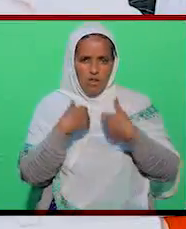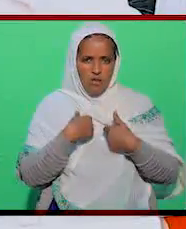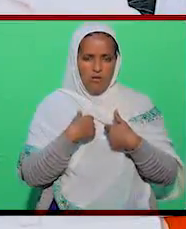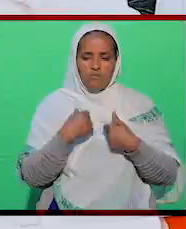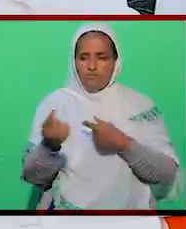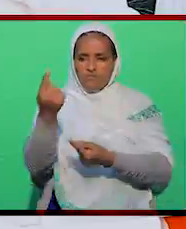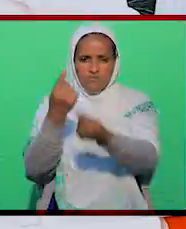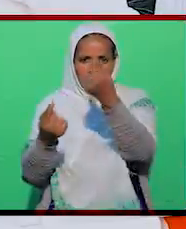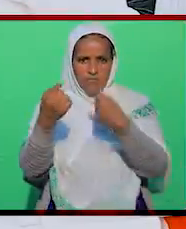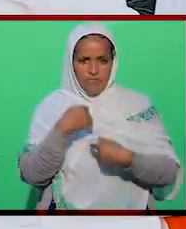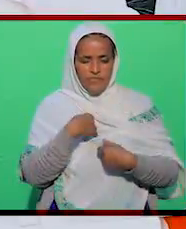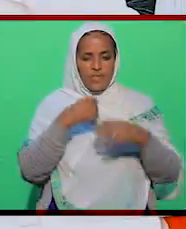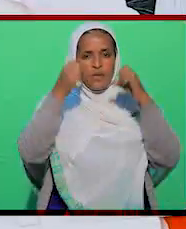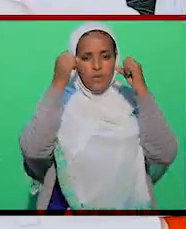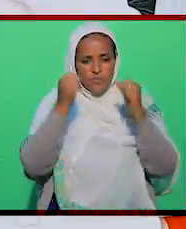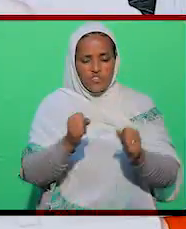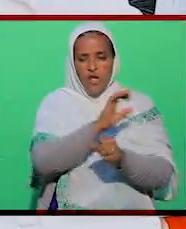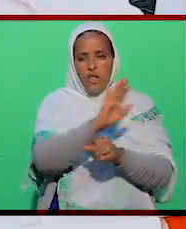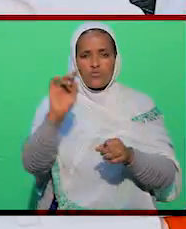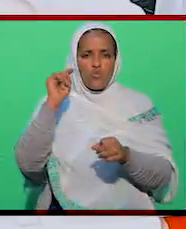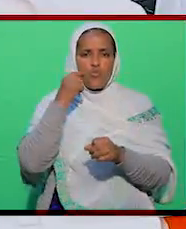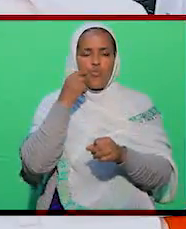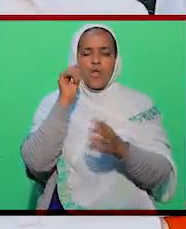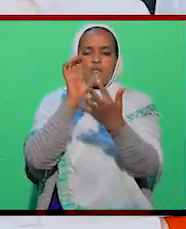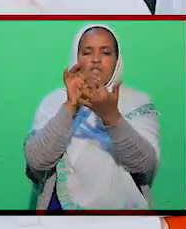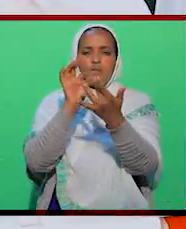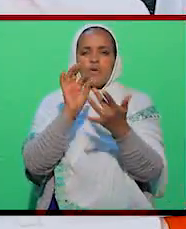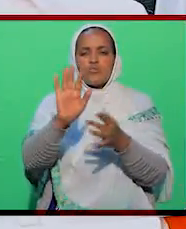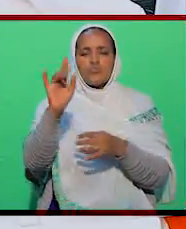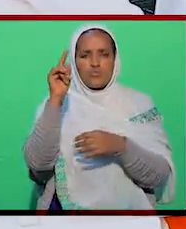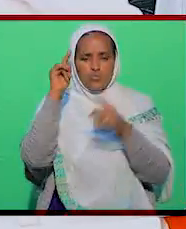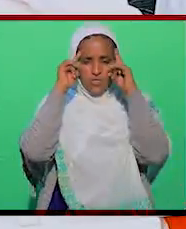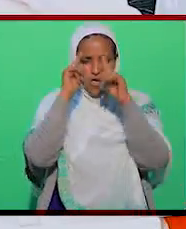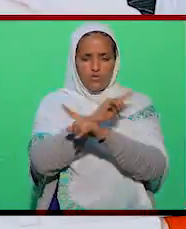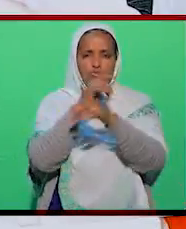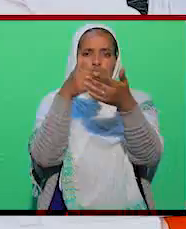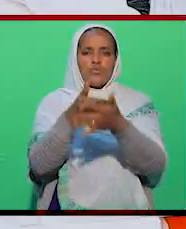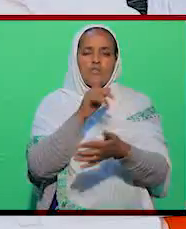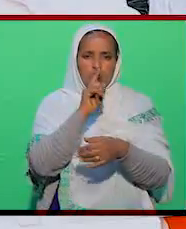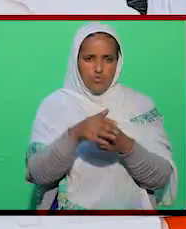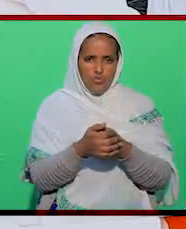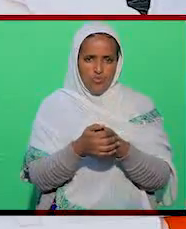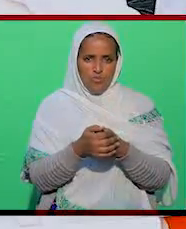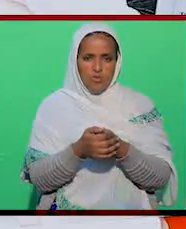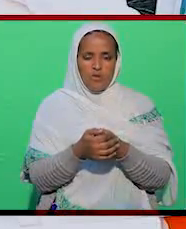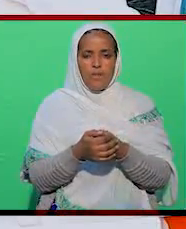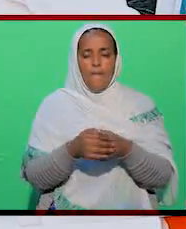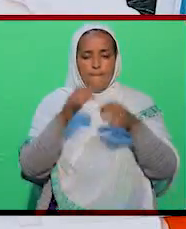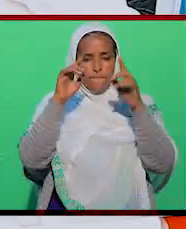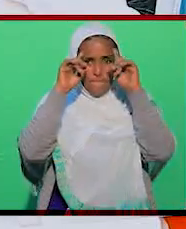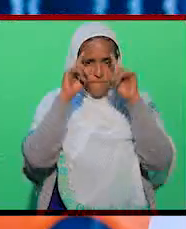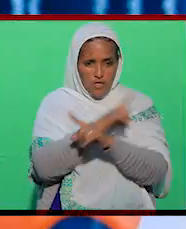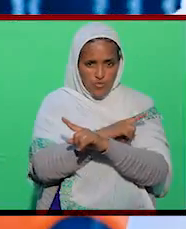ያስታሉ። ብዙ ሐሰተኛ ነቢያት ተነስቷል። እንደው ቢቻላቸውስ እንኳ የተመረጡትን እስኪያስቱ ድረስ ነው።